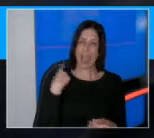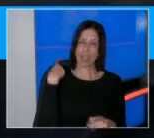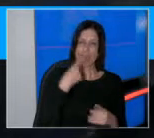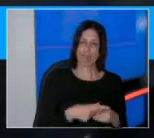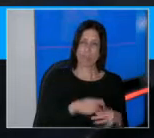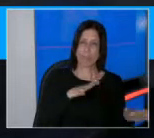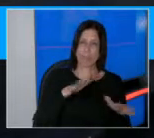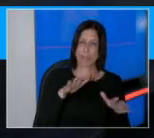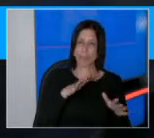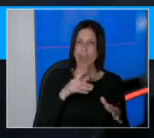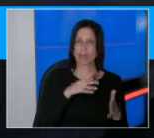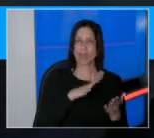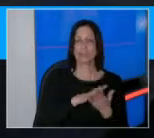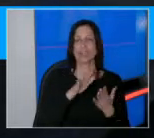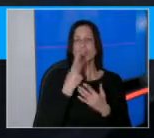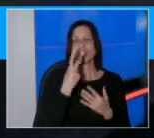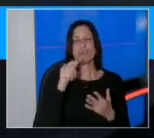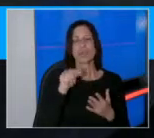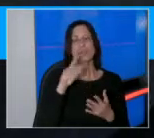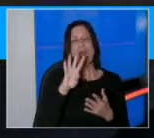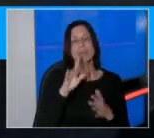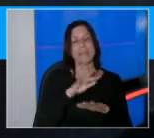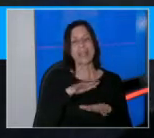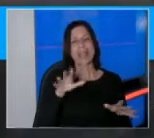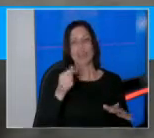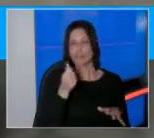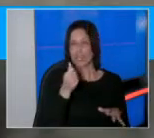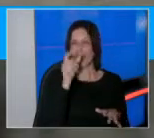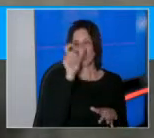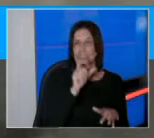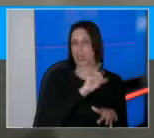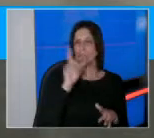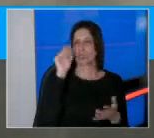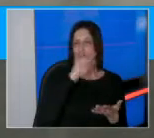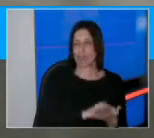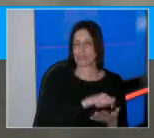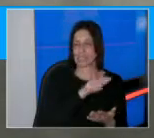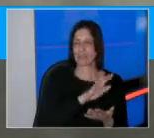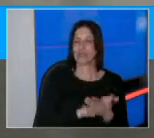הממשלה הוציאה 2.4 מיליארד שקל, והאזרחים לא אמורים לשלם מזה